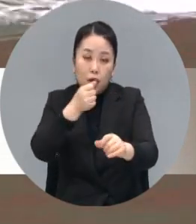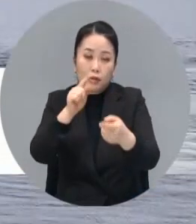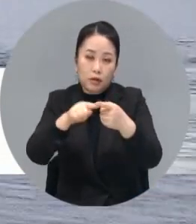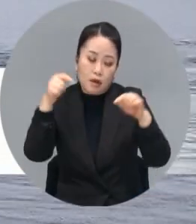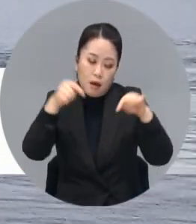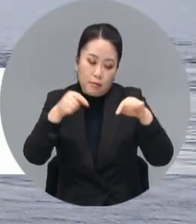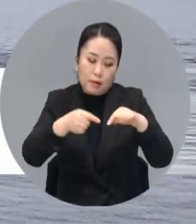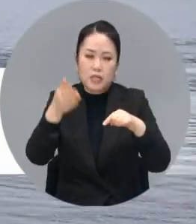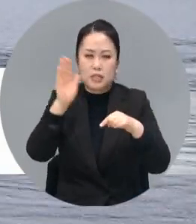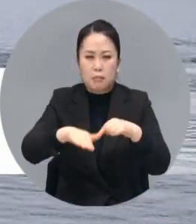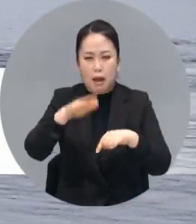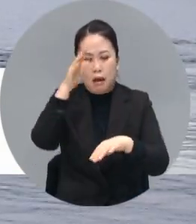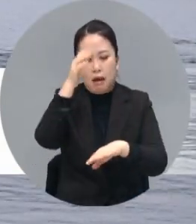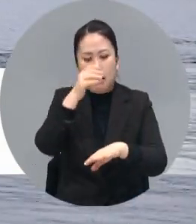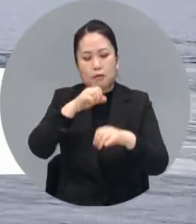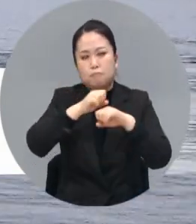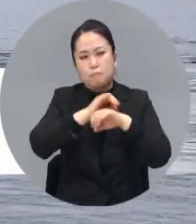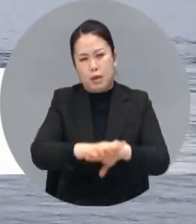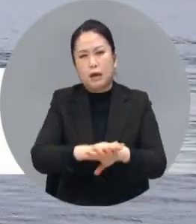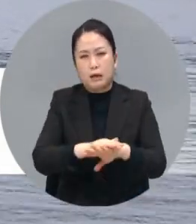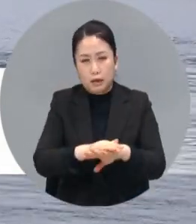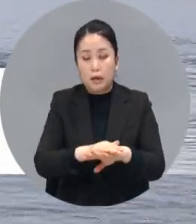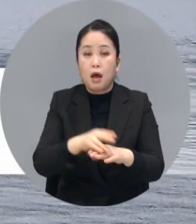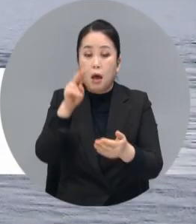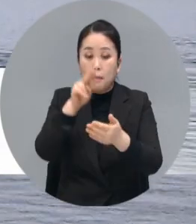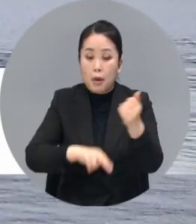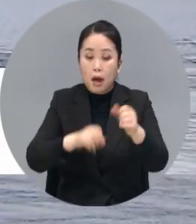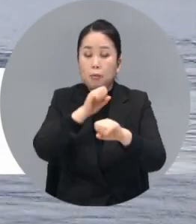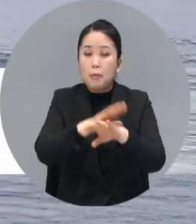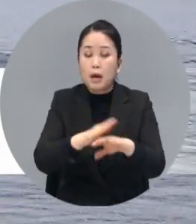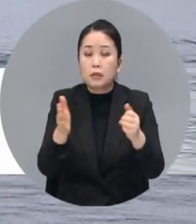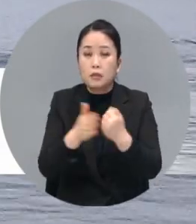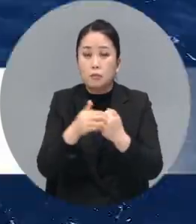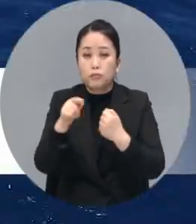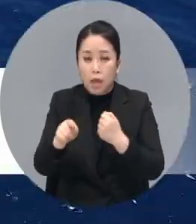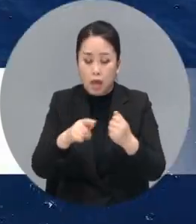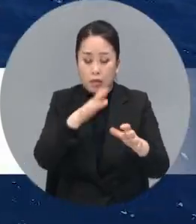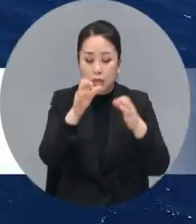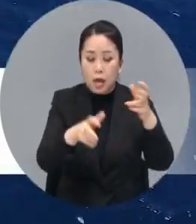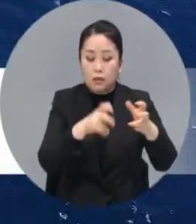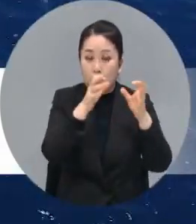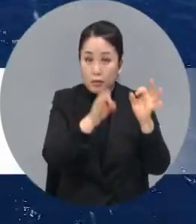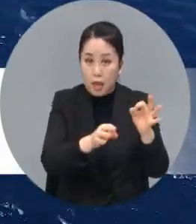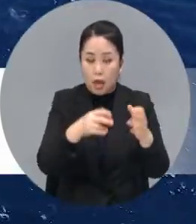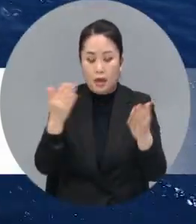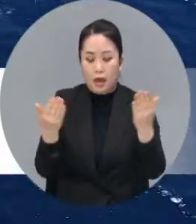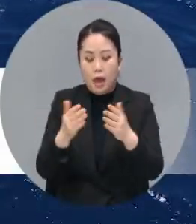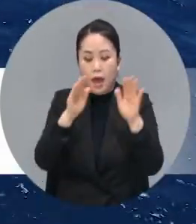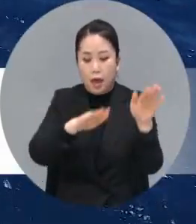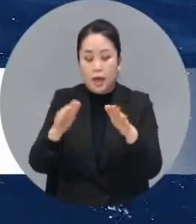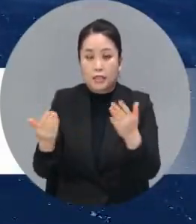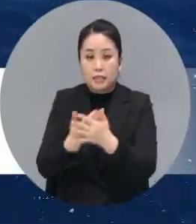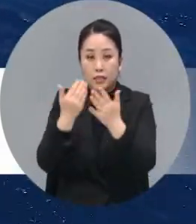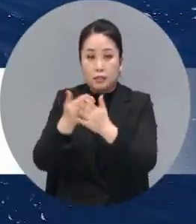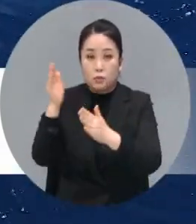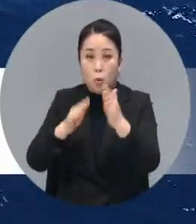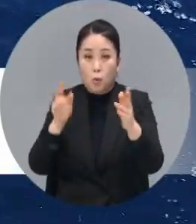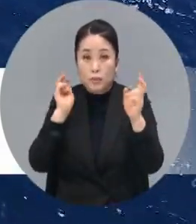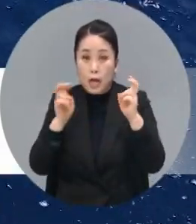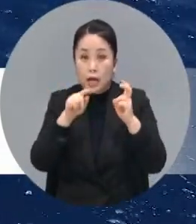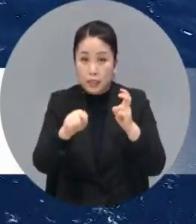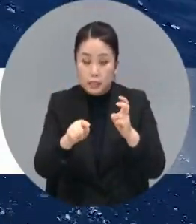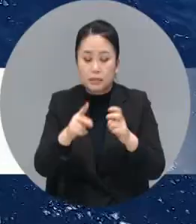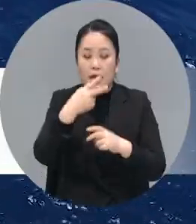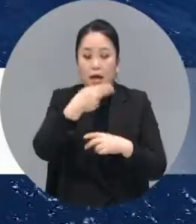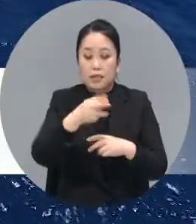것으로 전해졌습니다 매각 작업이 무산됨에 따라 산업은행과 해양진흥공사는 mm 지분